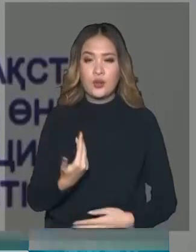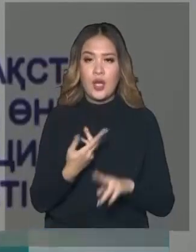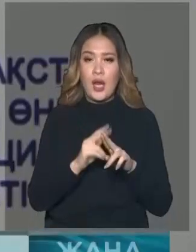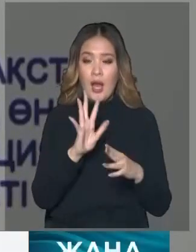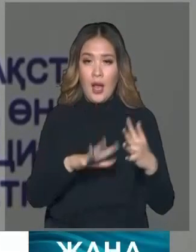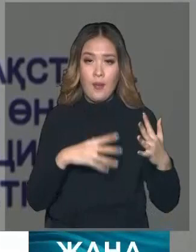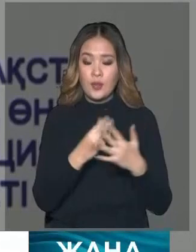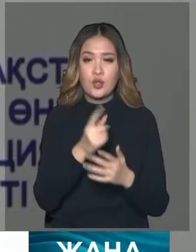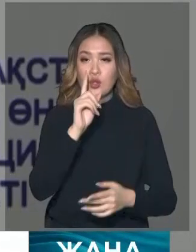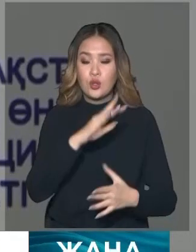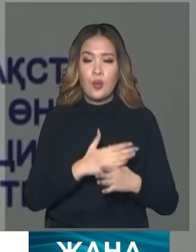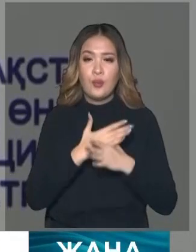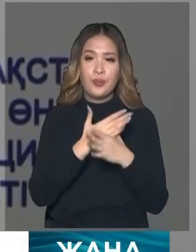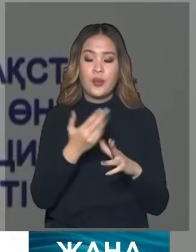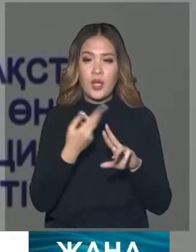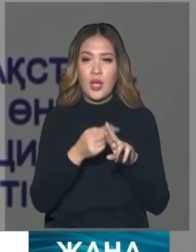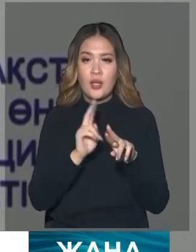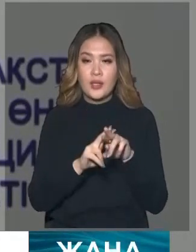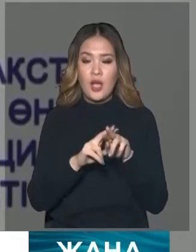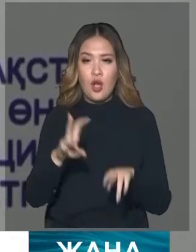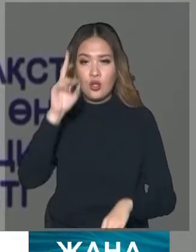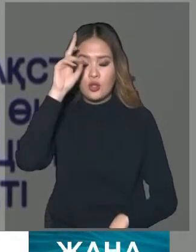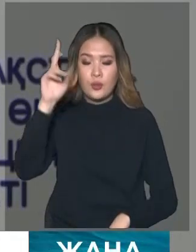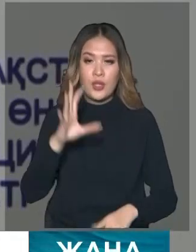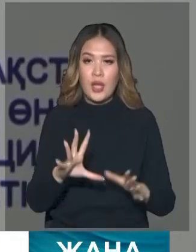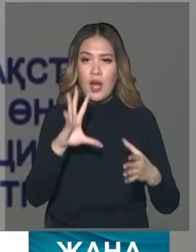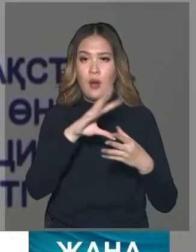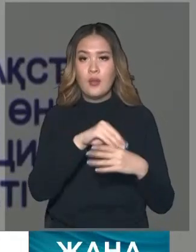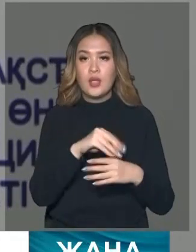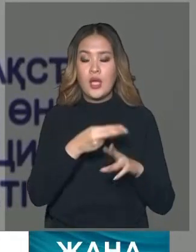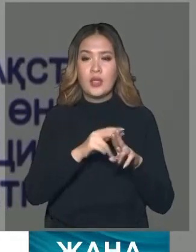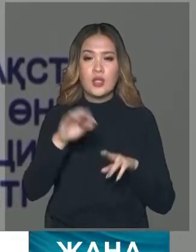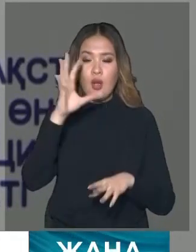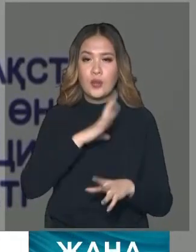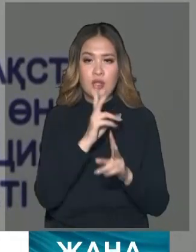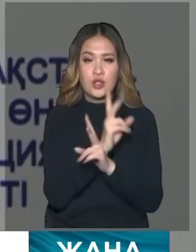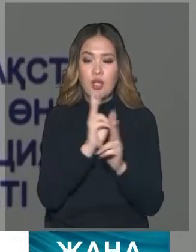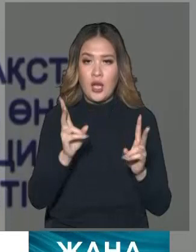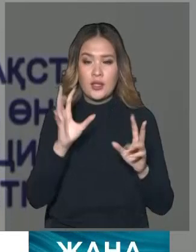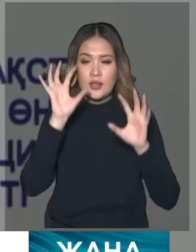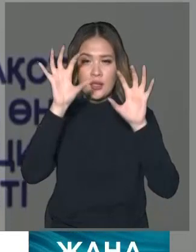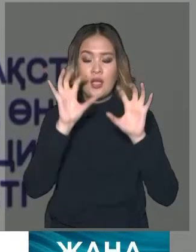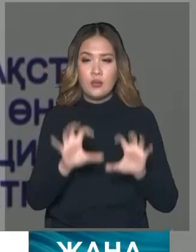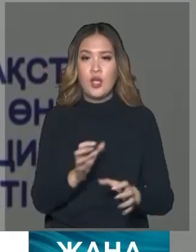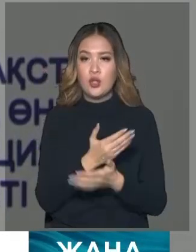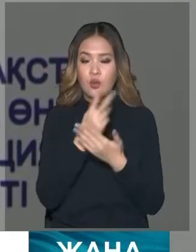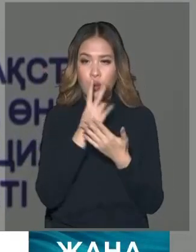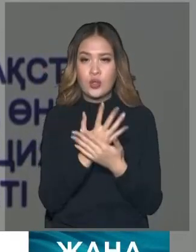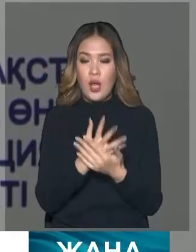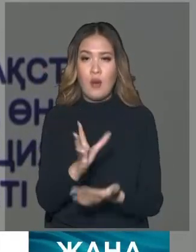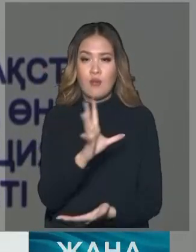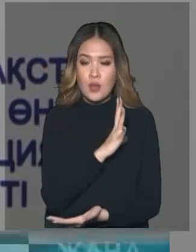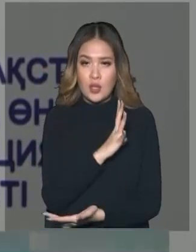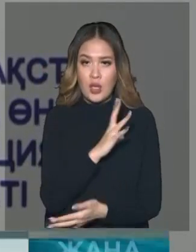қаражат бөлінген жоқ электр желілерге, оған бөлетінде үкімет тарапынан ешқандай бізде заңнамада көрсетілмеген болатын. Өзің білетіндей, бұған